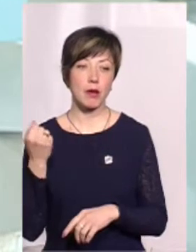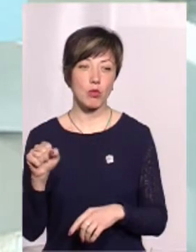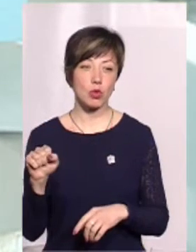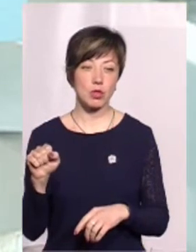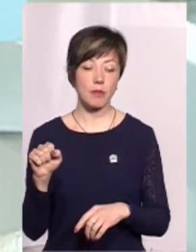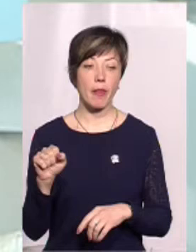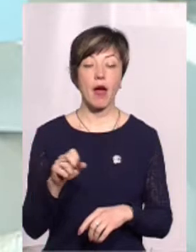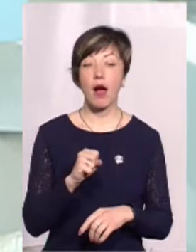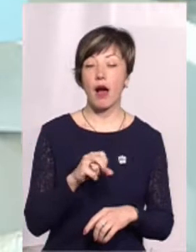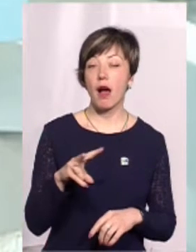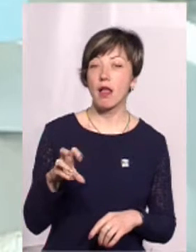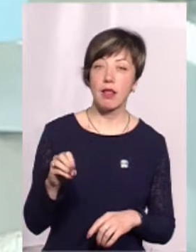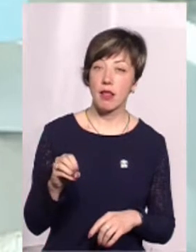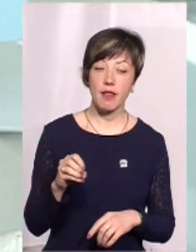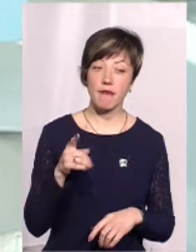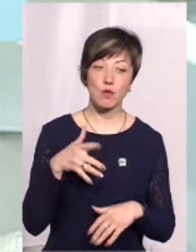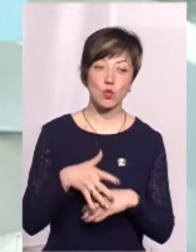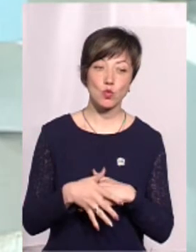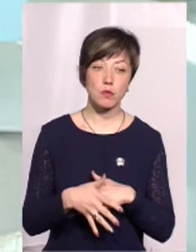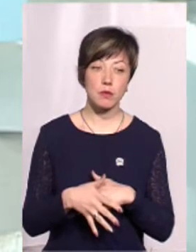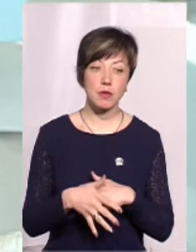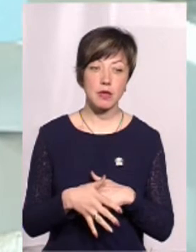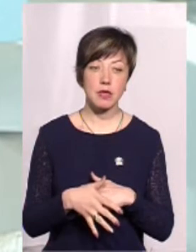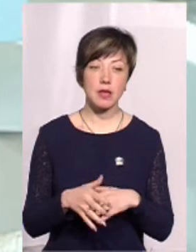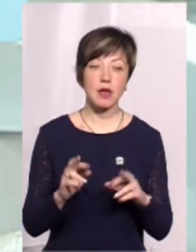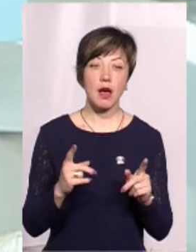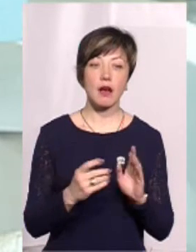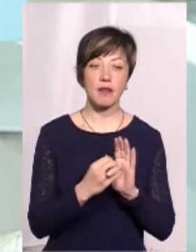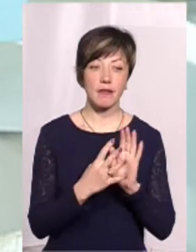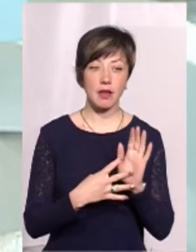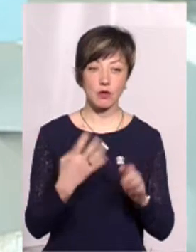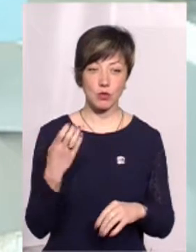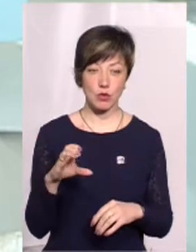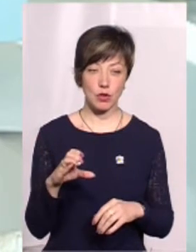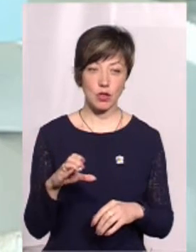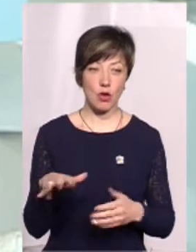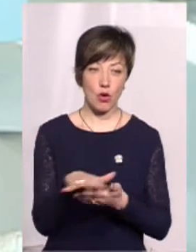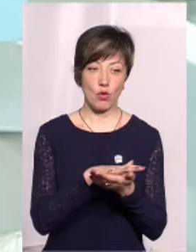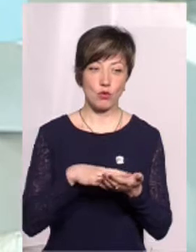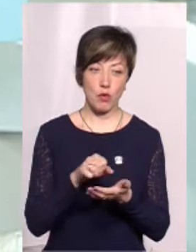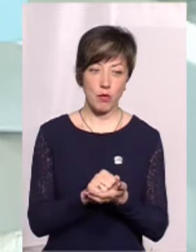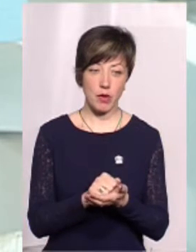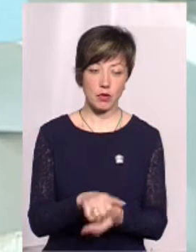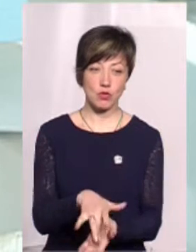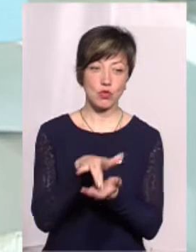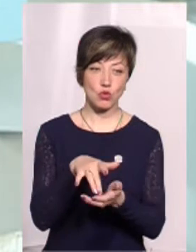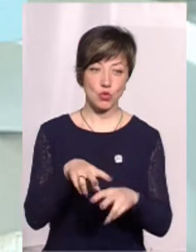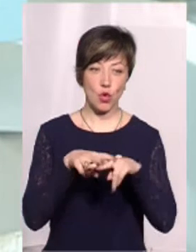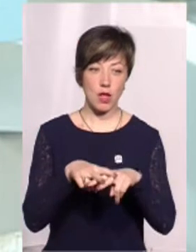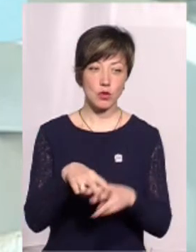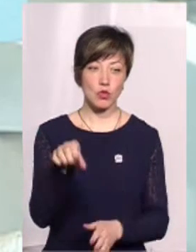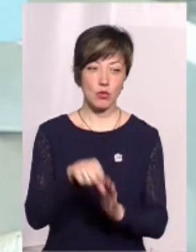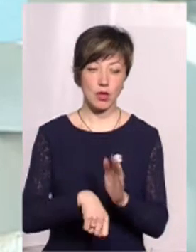перемогти. Але не в розумінні, як в 19 столітті, розбомбити їхню столицю, вбити